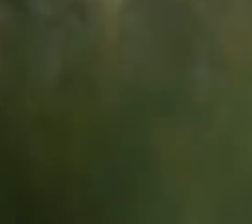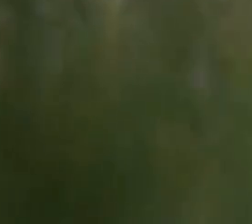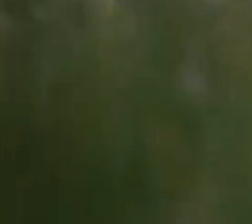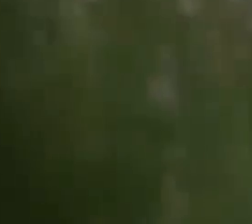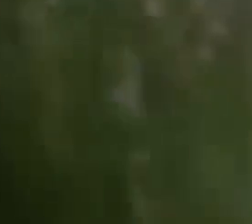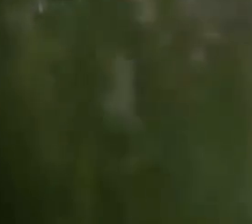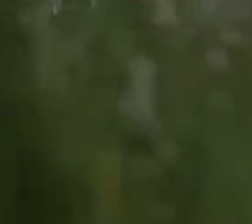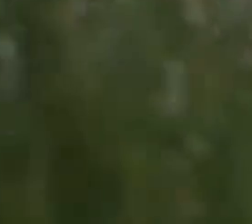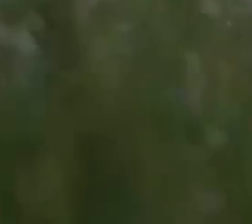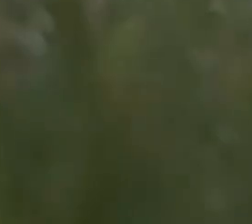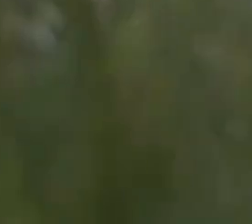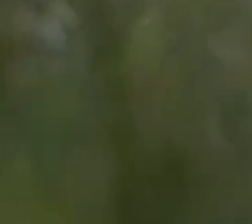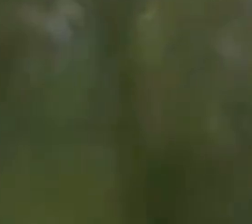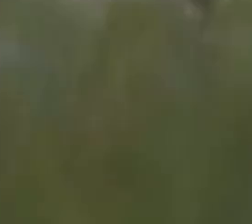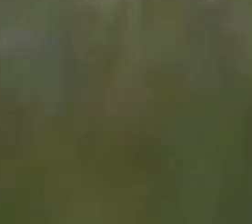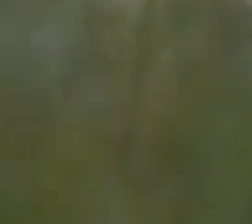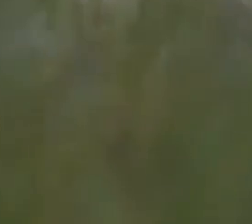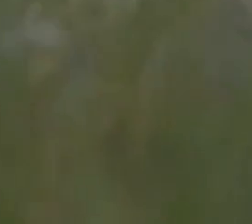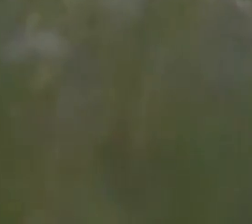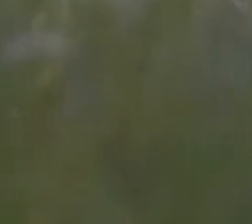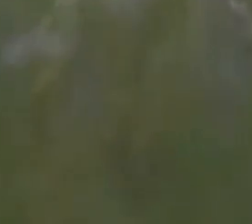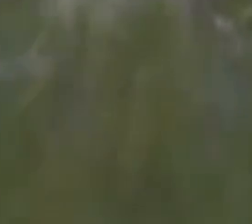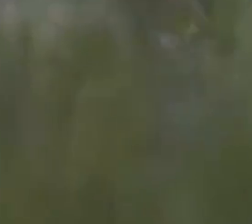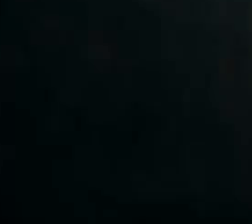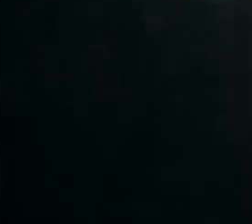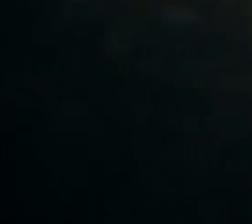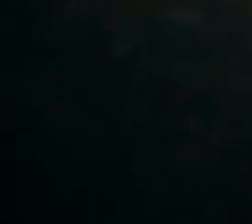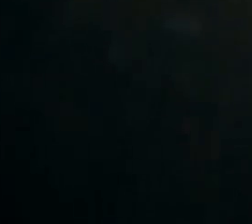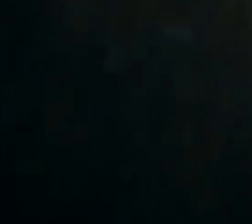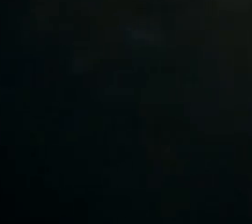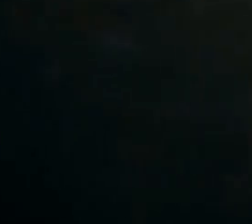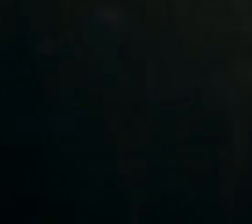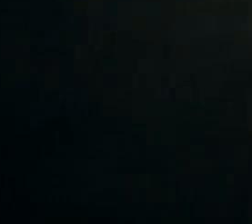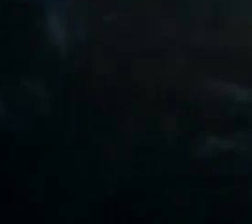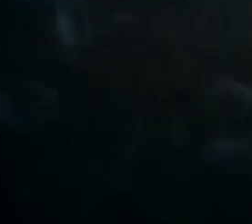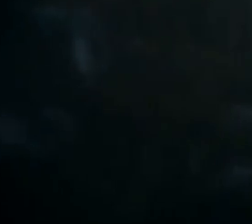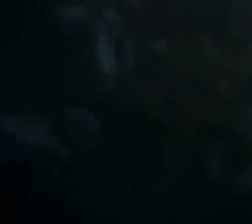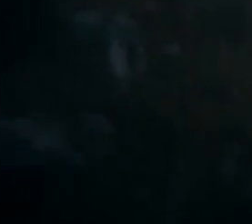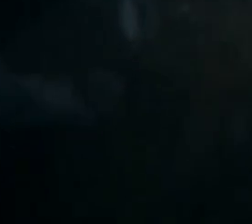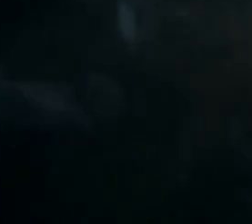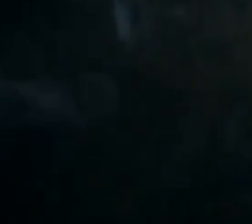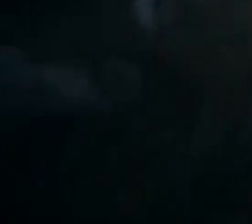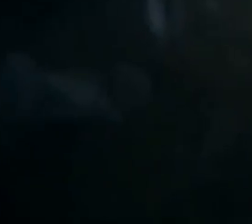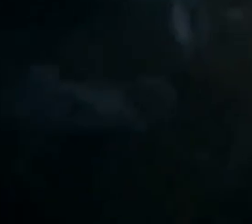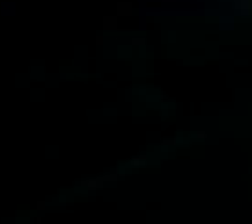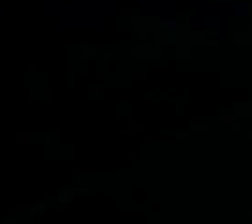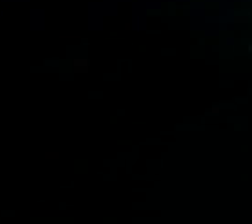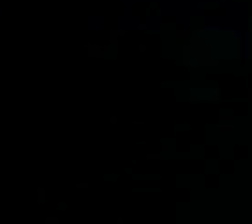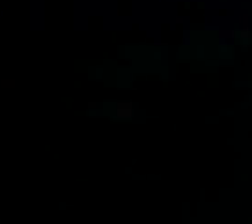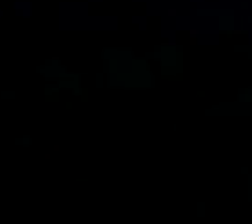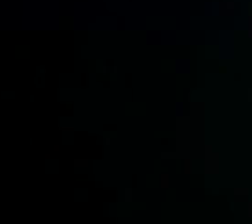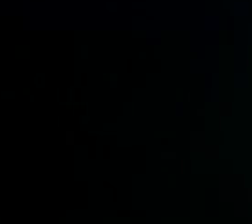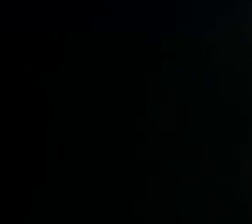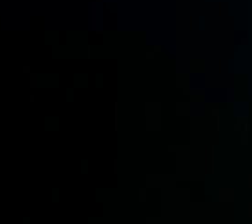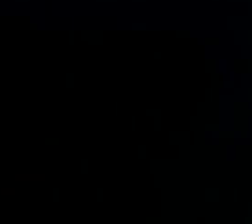11. ראיון עם מאיר אטינגר, נכדו של הרב כהנה, שנחשב לאחד ממנהיגי נוער הגבעות. אם הצבא היה